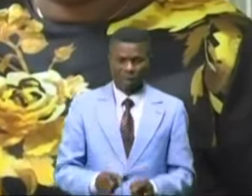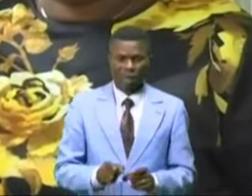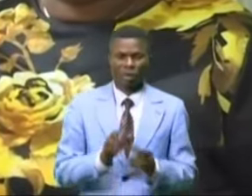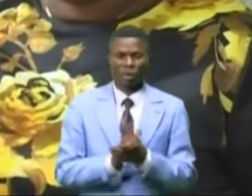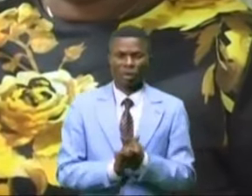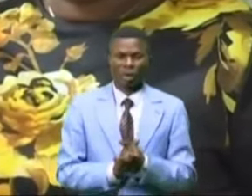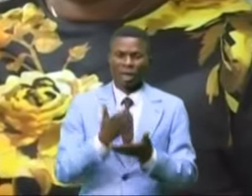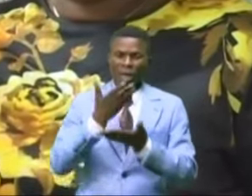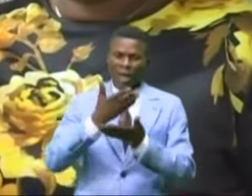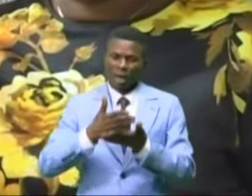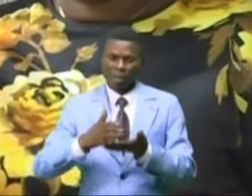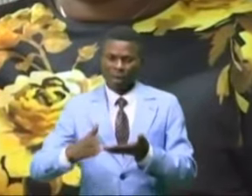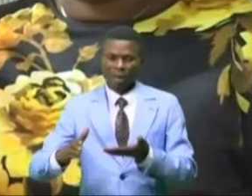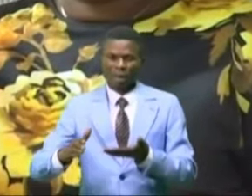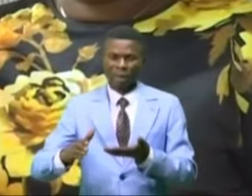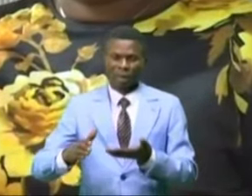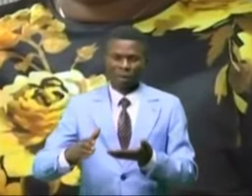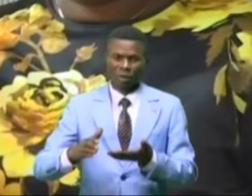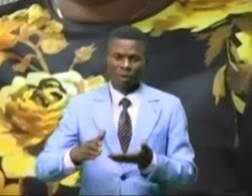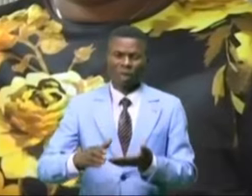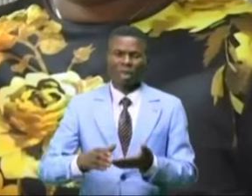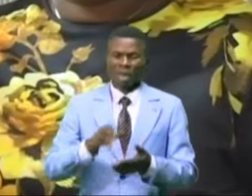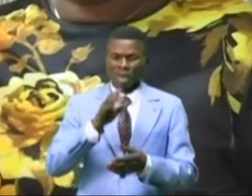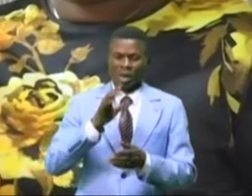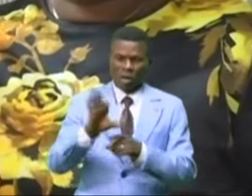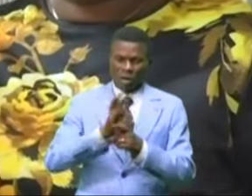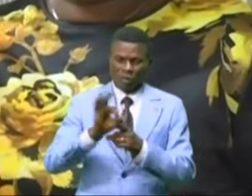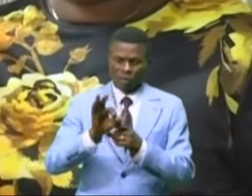amorcé l'étape de la mise à niveau